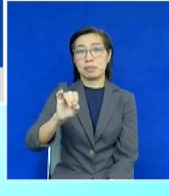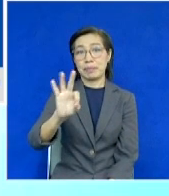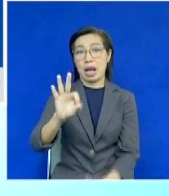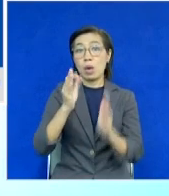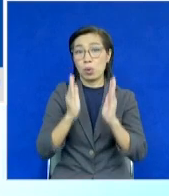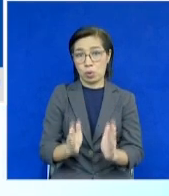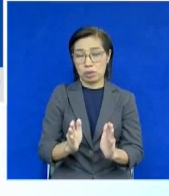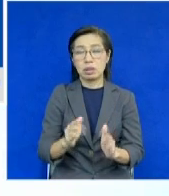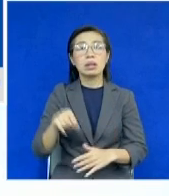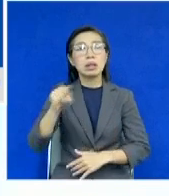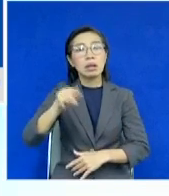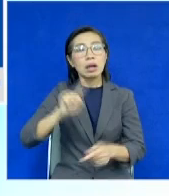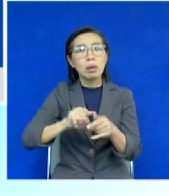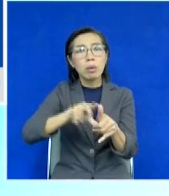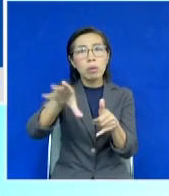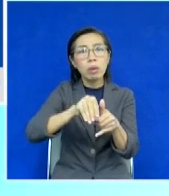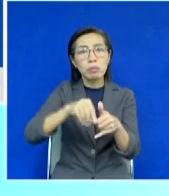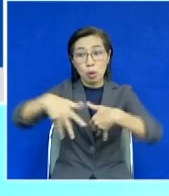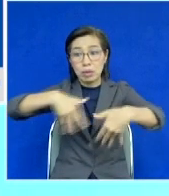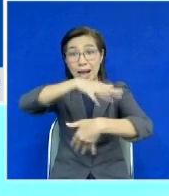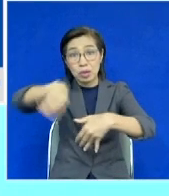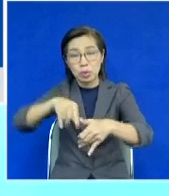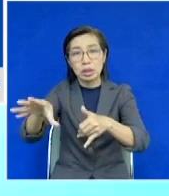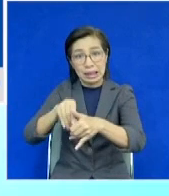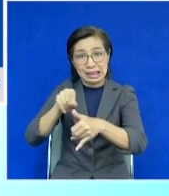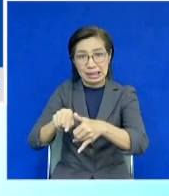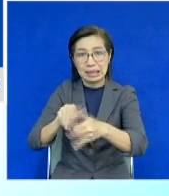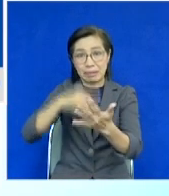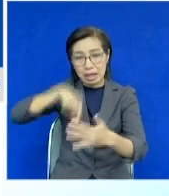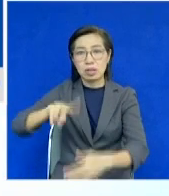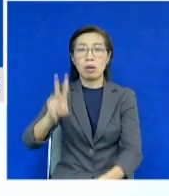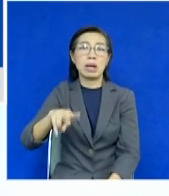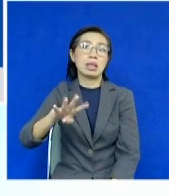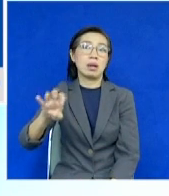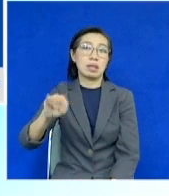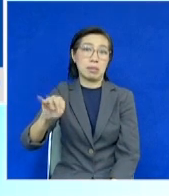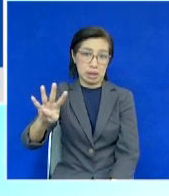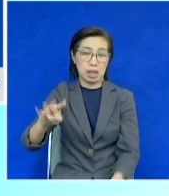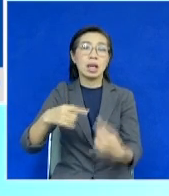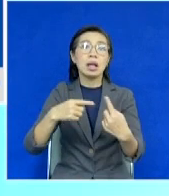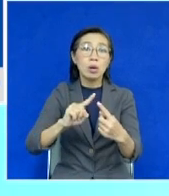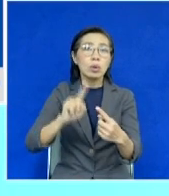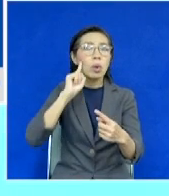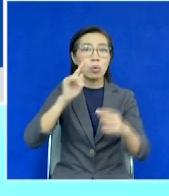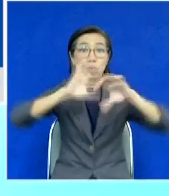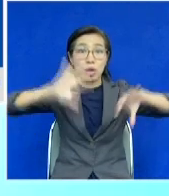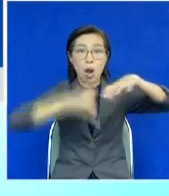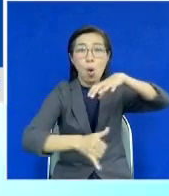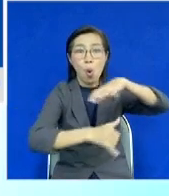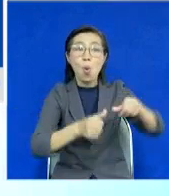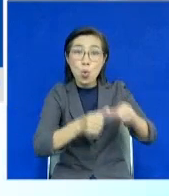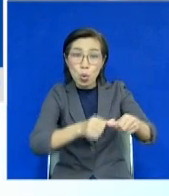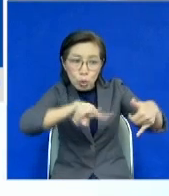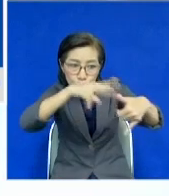3,179 รายโดยเป็นการติดเชื้อภายในประเทศ 2,444 รายและตรวจพบในสถานที่เฝ้าระวังที่รัฐจั